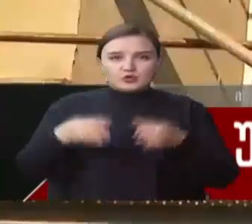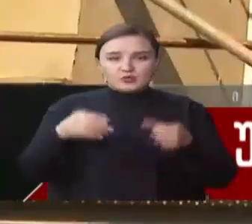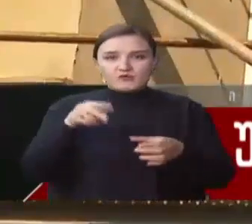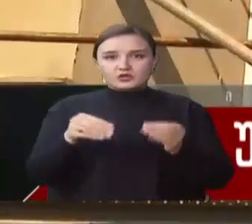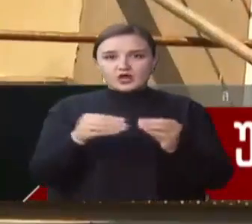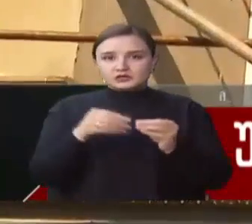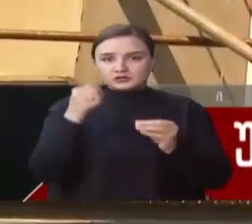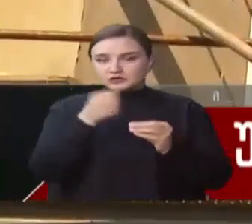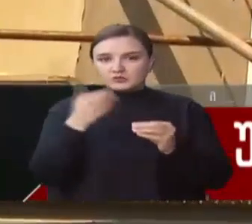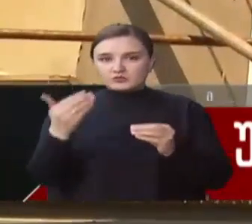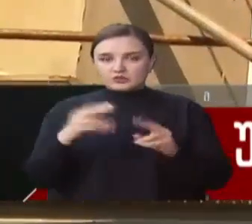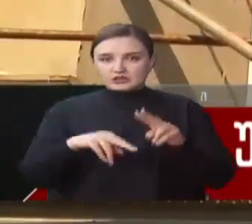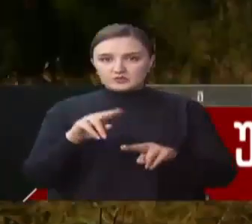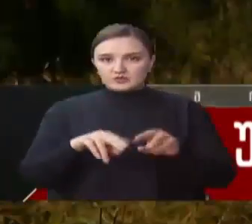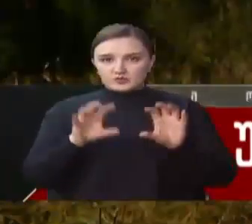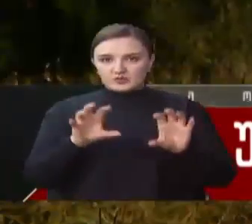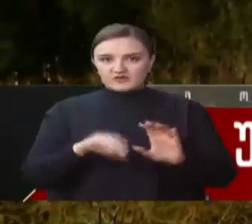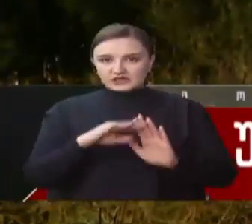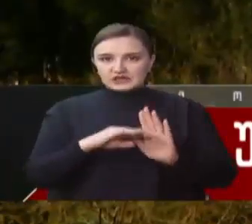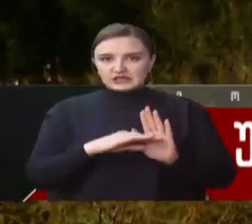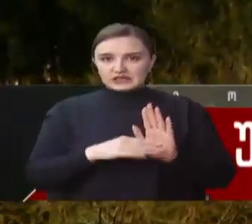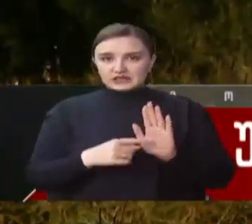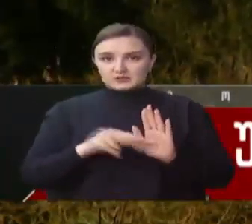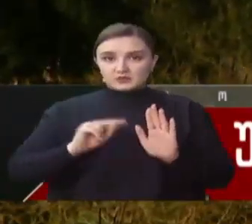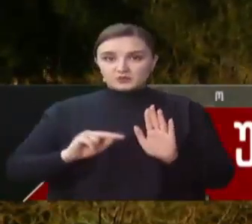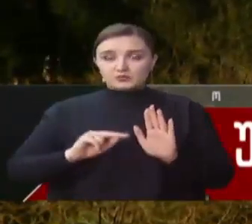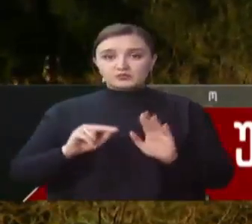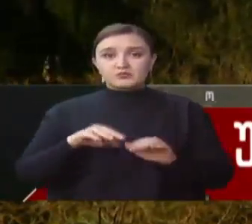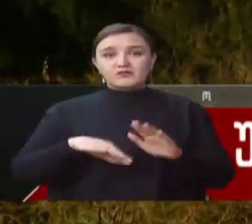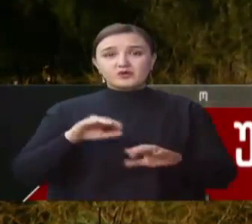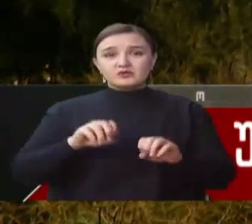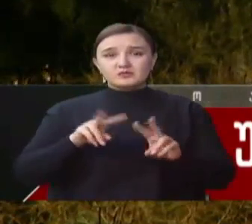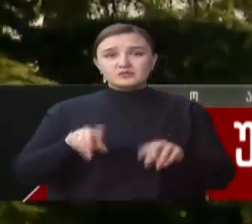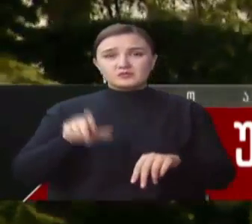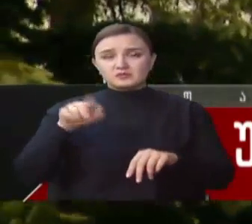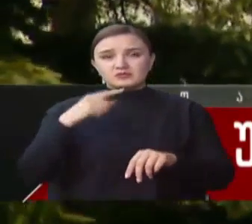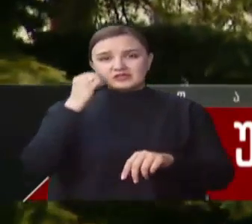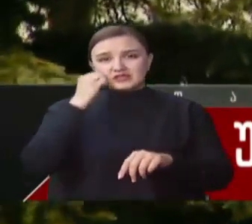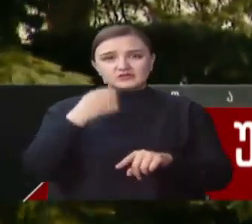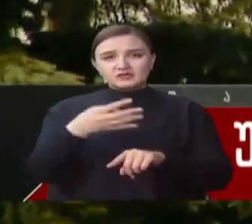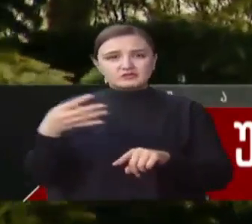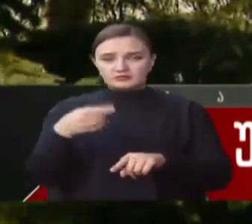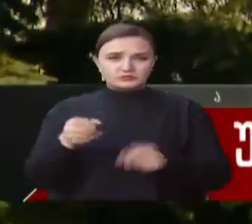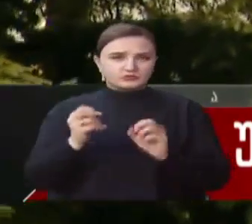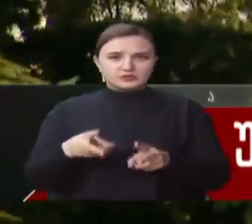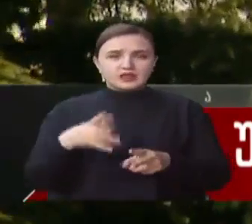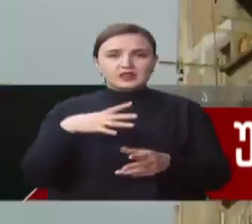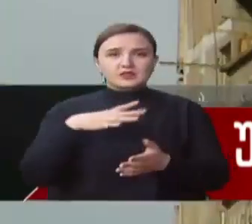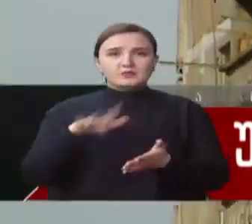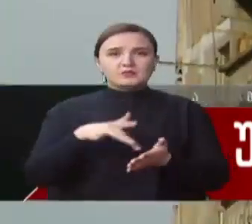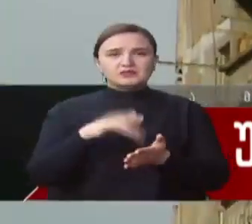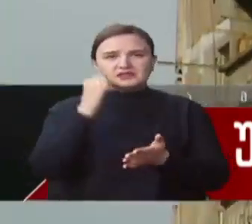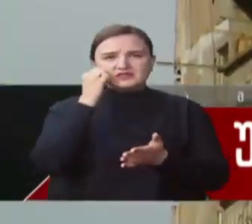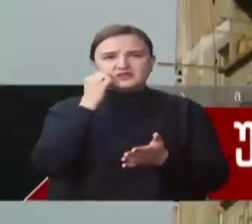წლის სამშენებლო წესები მოქმედებს. სპეციალისტები საფრთხის შემცველად მიიჩნევენ ძველ ნაგებობებს, მათ შორის ძველი თბილისის სახლებს